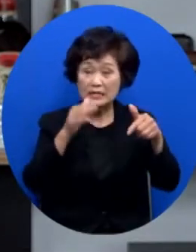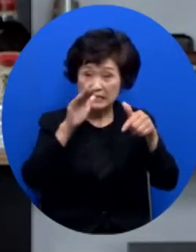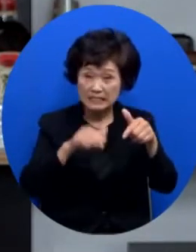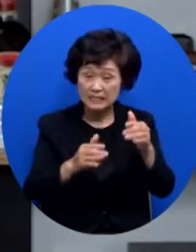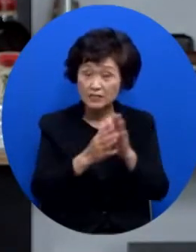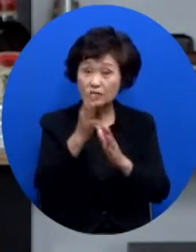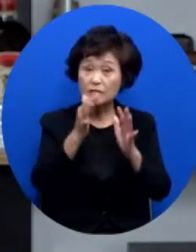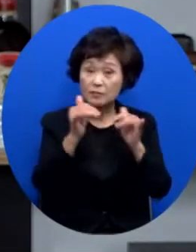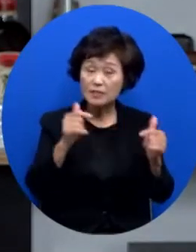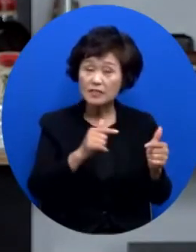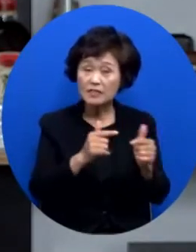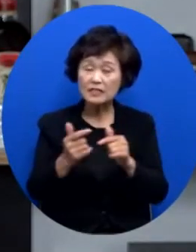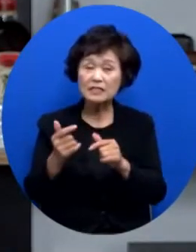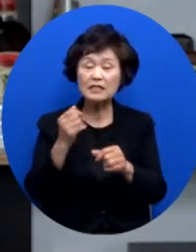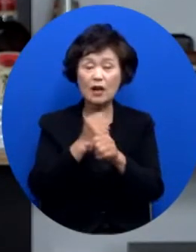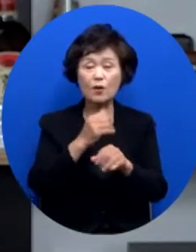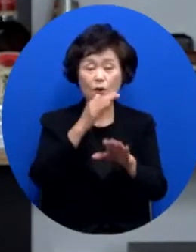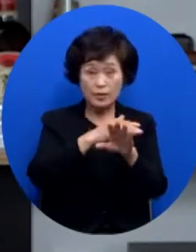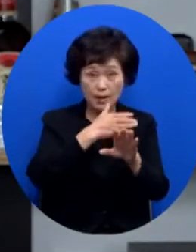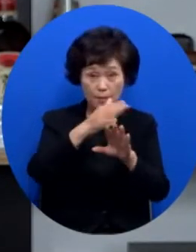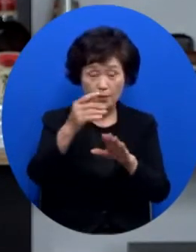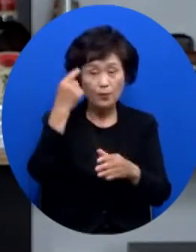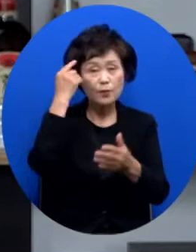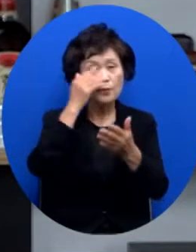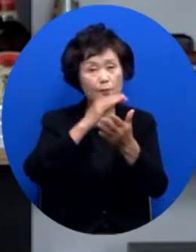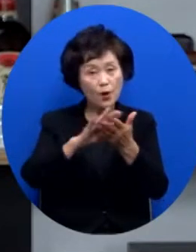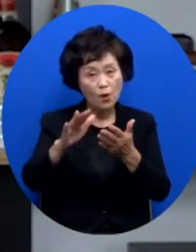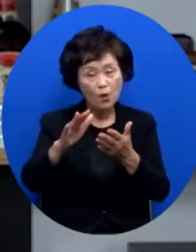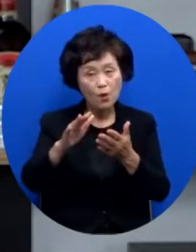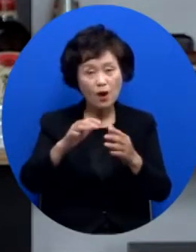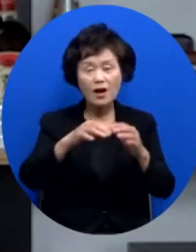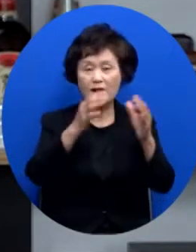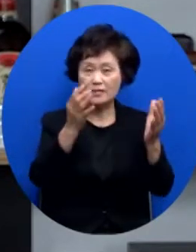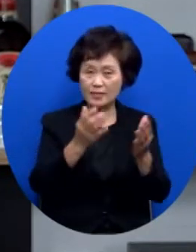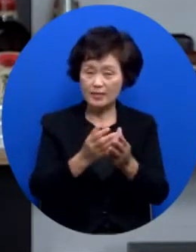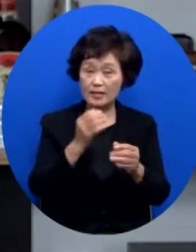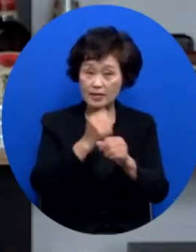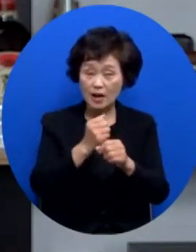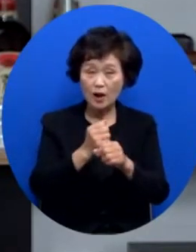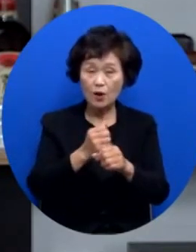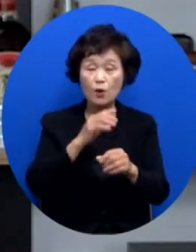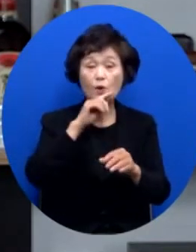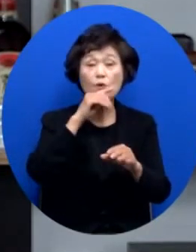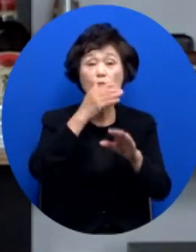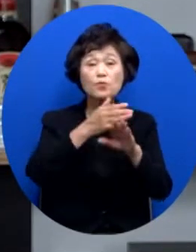시민들하고 남북평화재단을 만들어가지고 북한의 나무심기 또